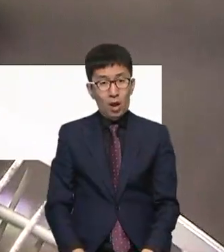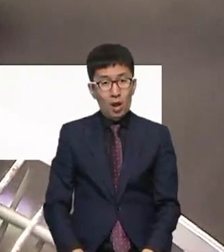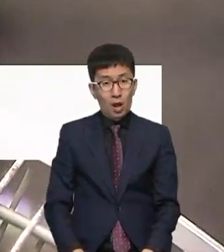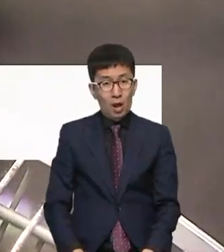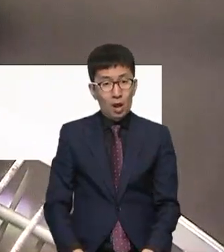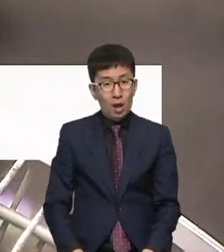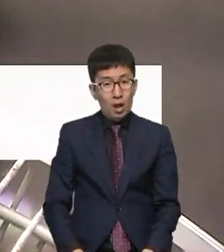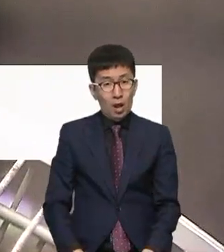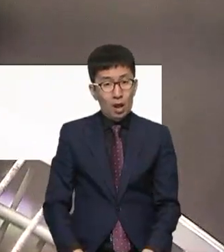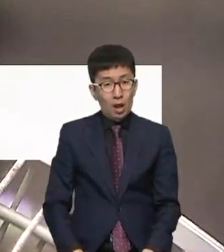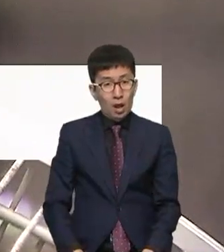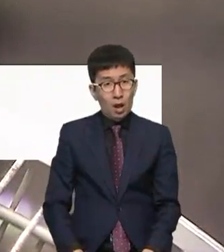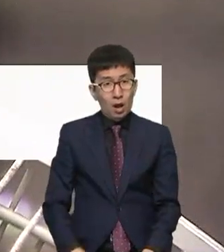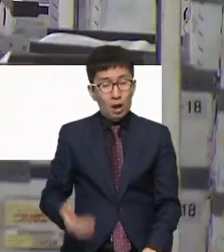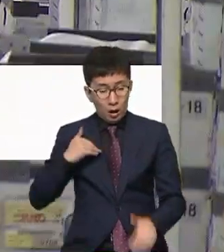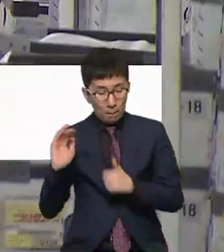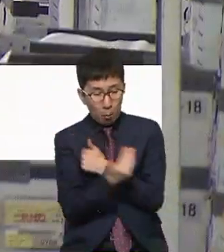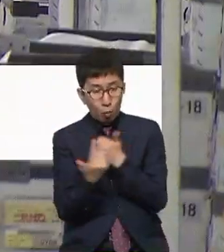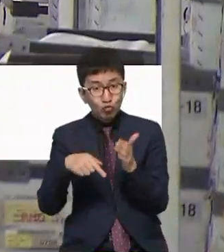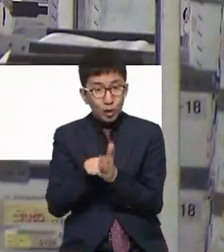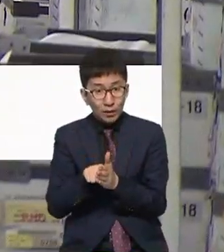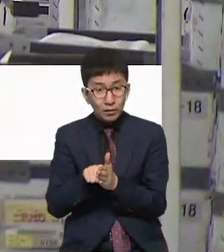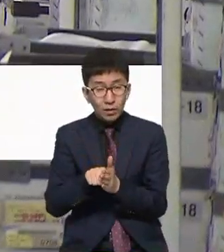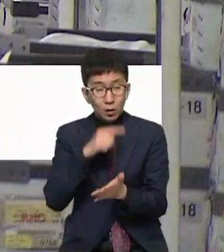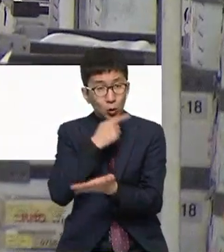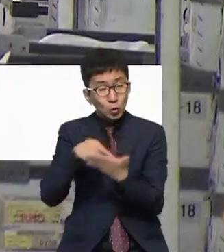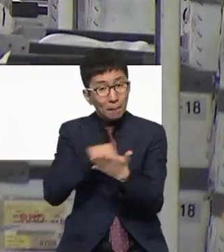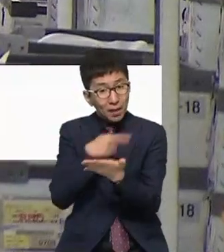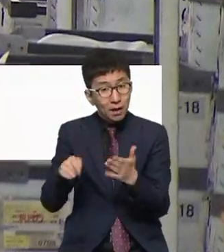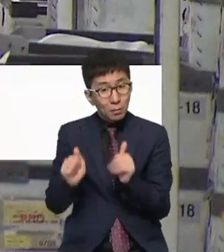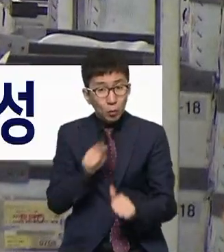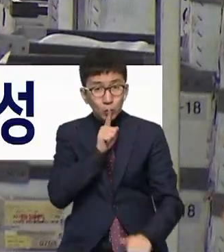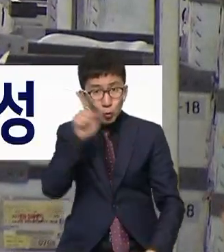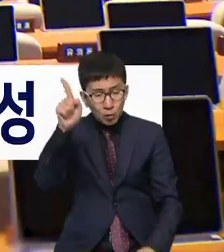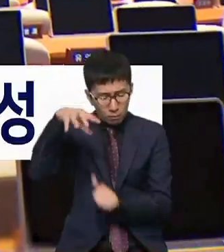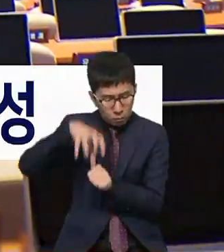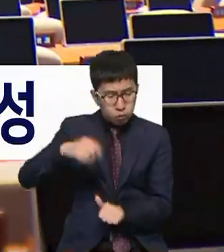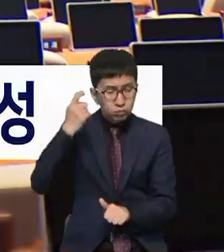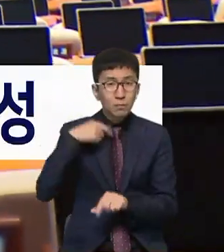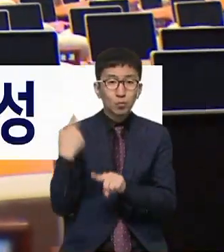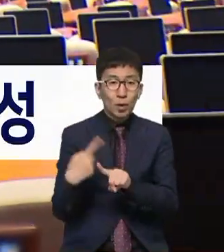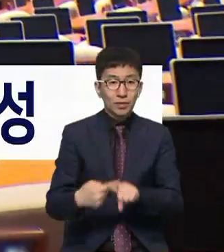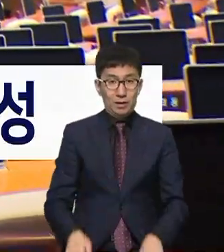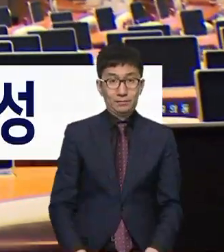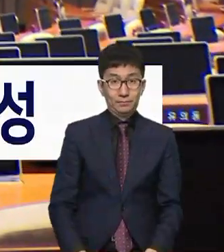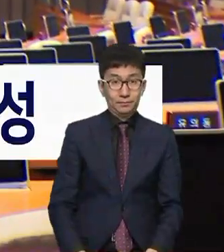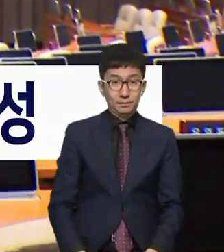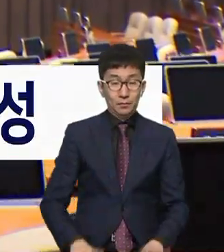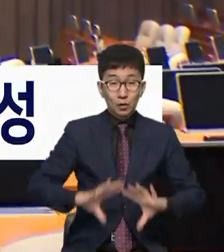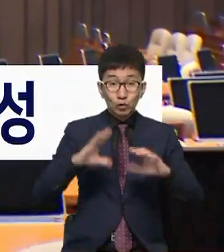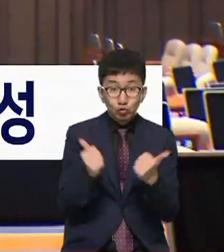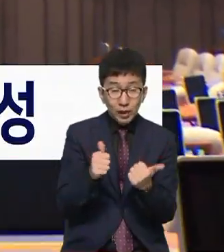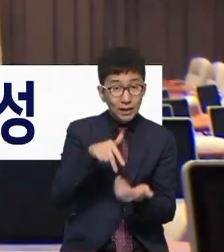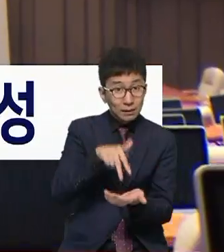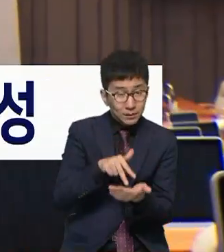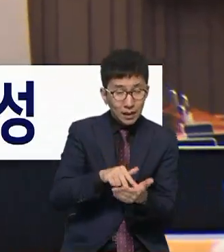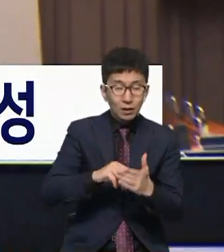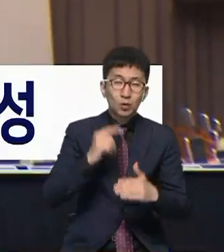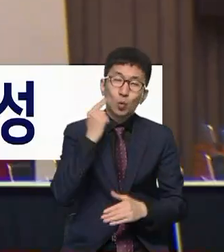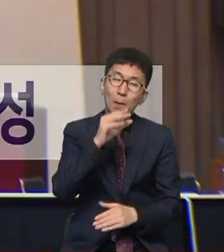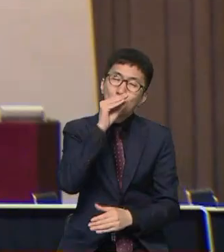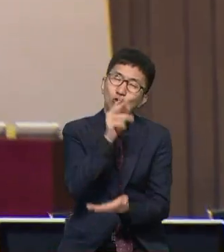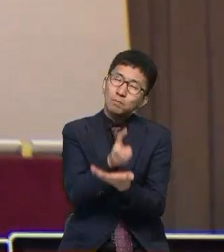그런 상황이죠. 사용자의 유일한 대응 수단이었던 손해배상 청구가 이번 판결을 계기로 정치권에서